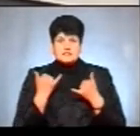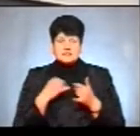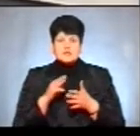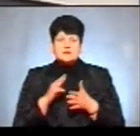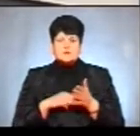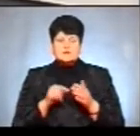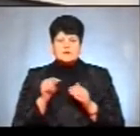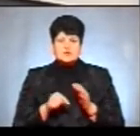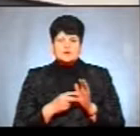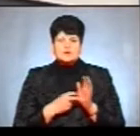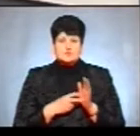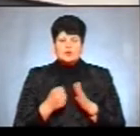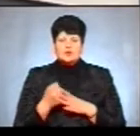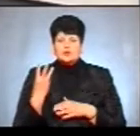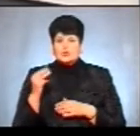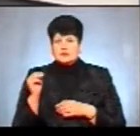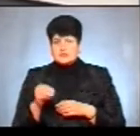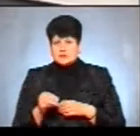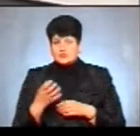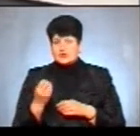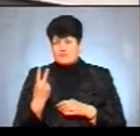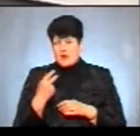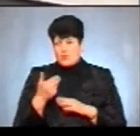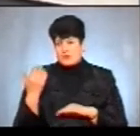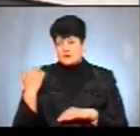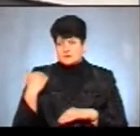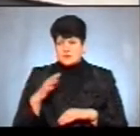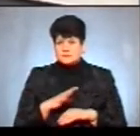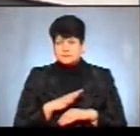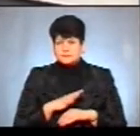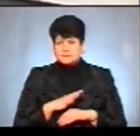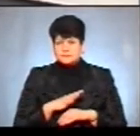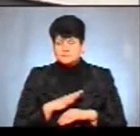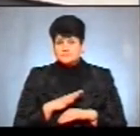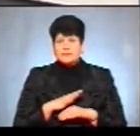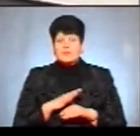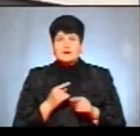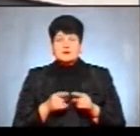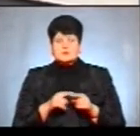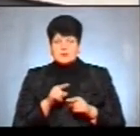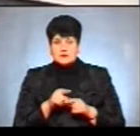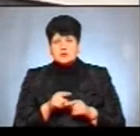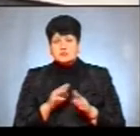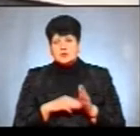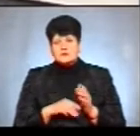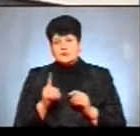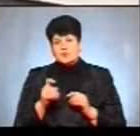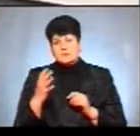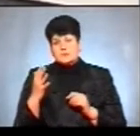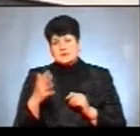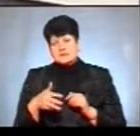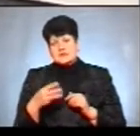від 1700 до 3000, то ще два роки назад ця незаконна діяльність каралася штрафом від